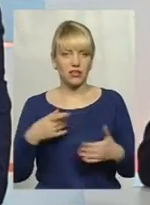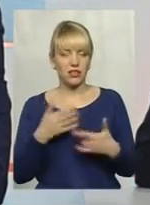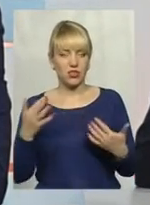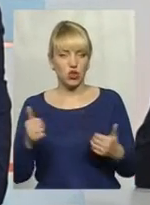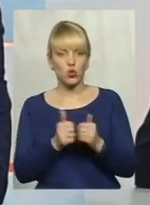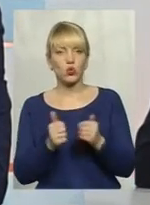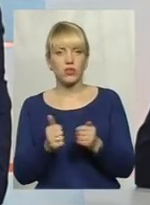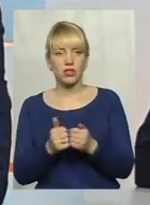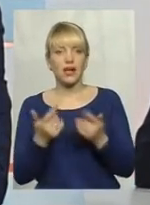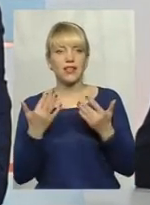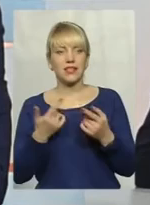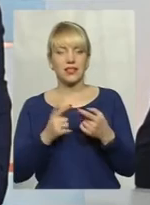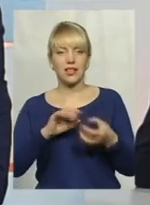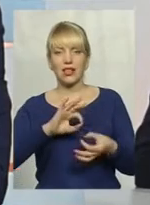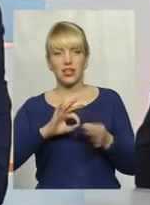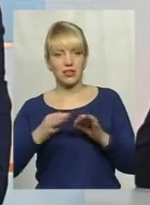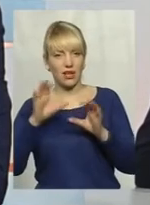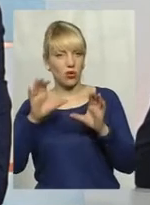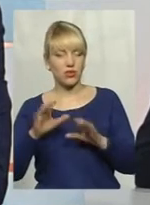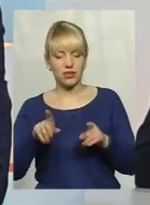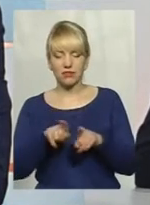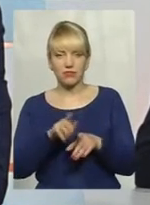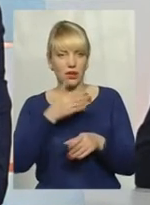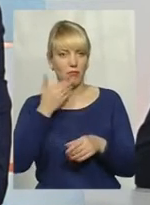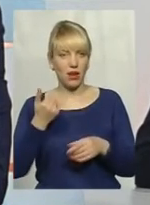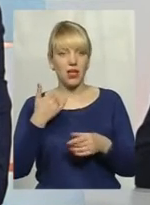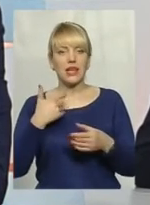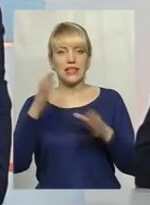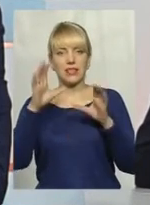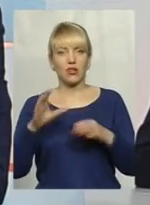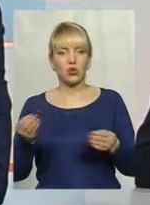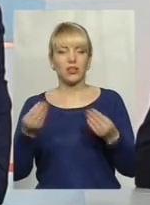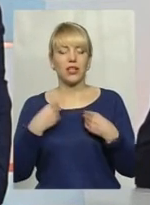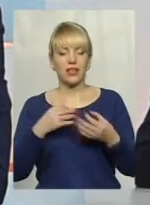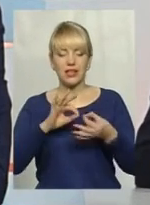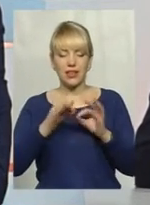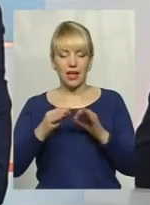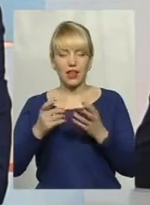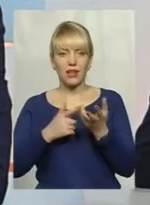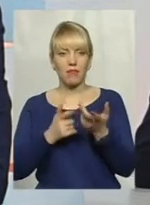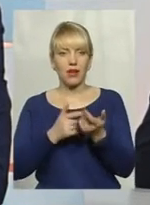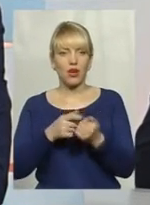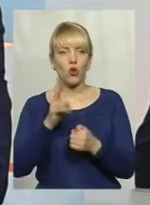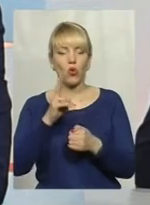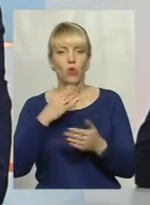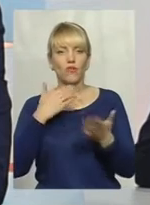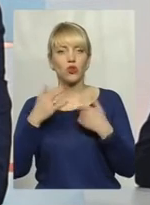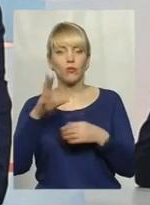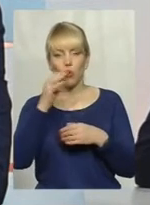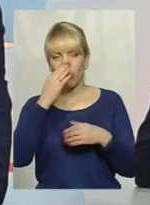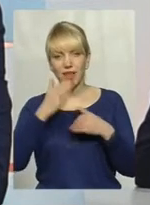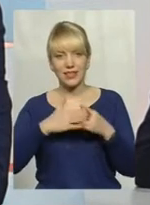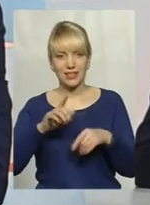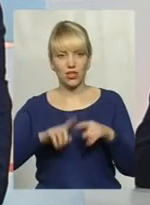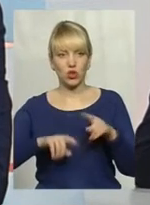детально законодавчо це не передбачено, нам закон дає детальний перелік, кого ми відносимо до близьких родичів, тому що